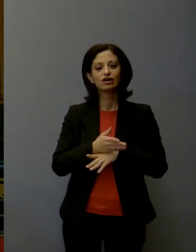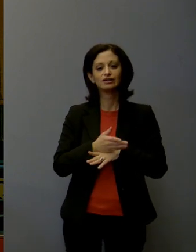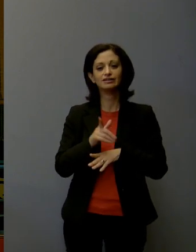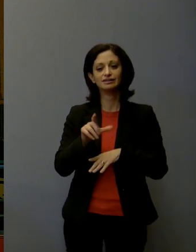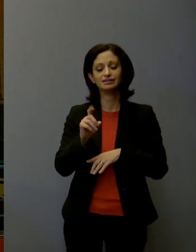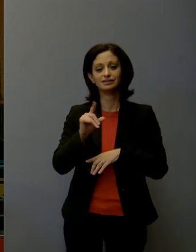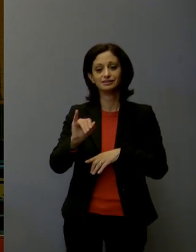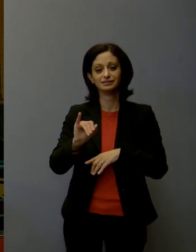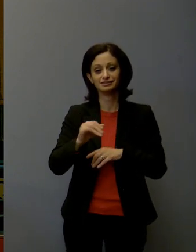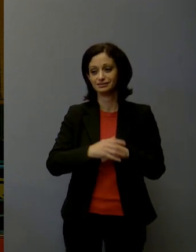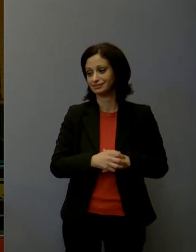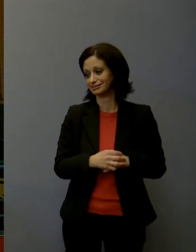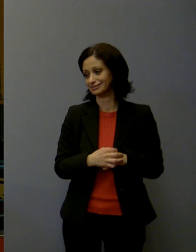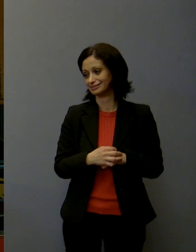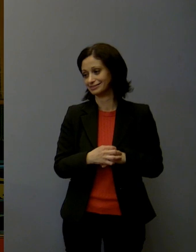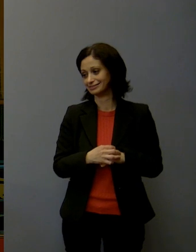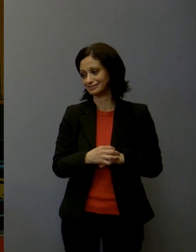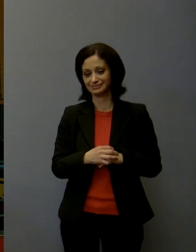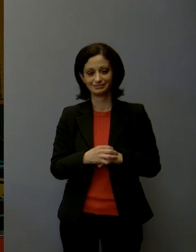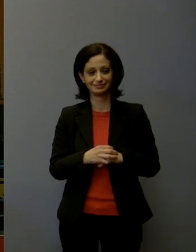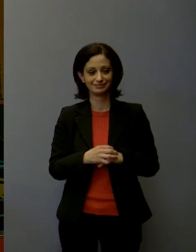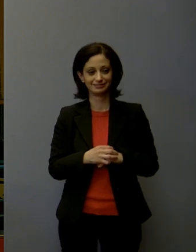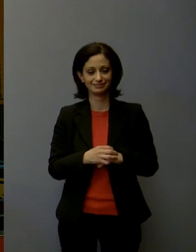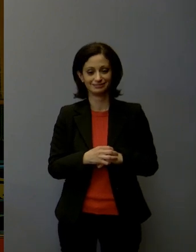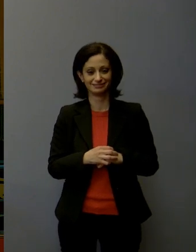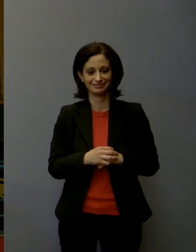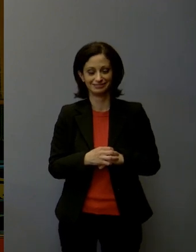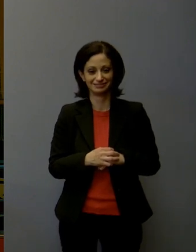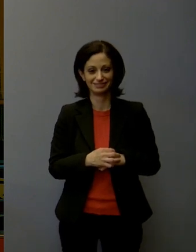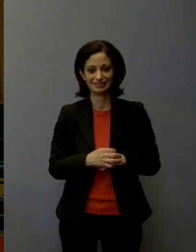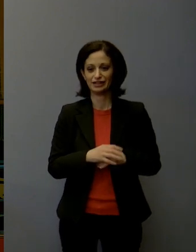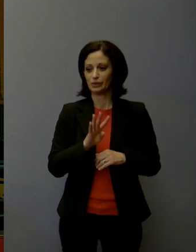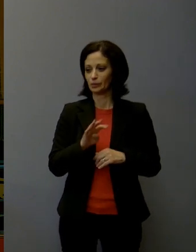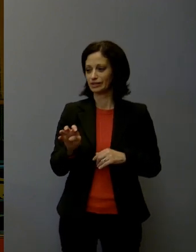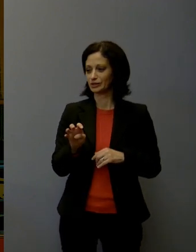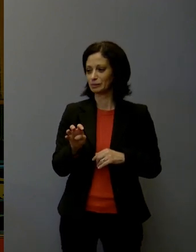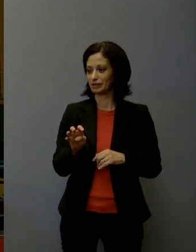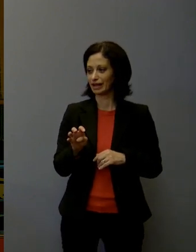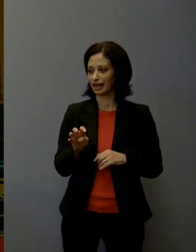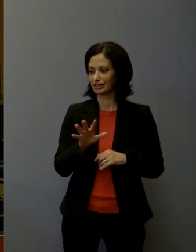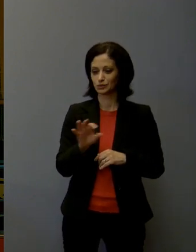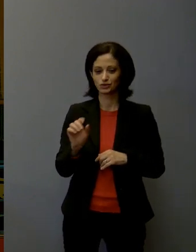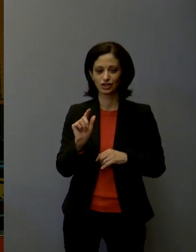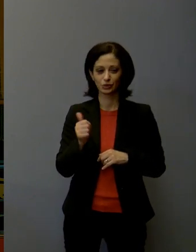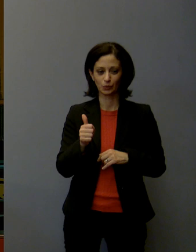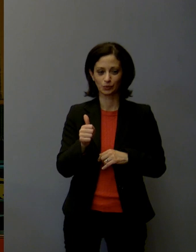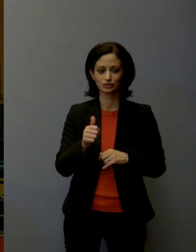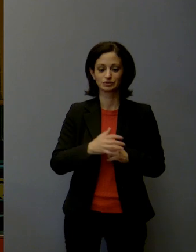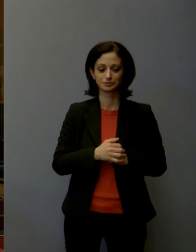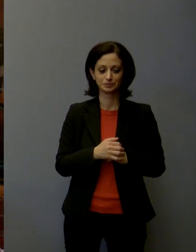giusto mi dai il numero 4511 perfetto prego